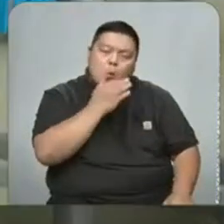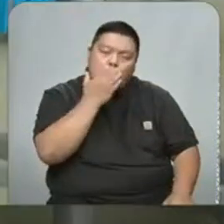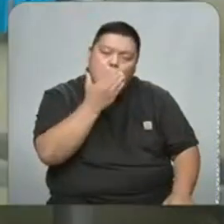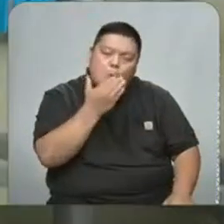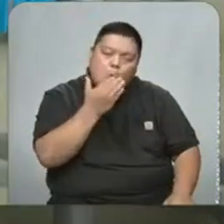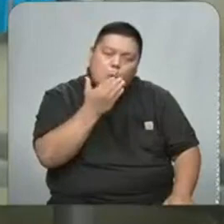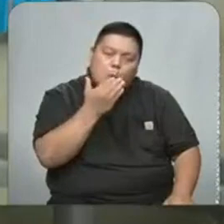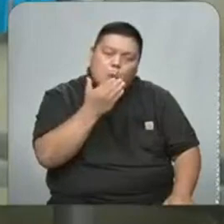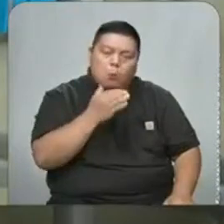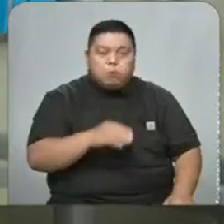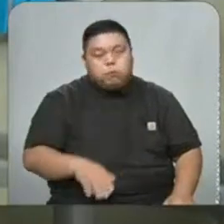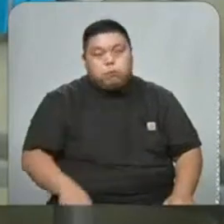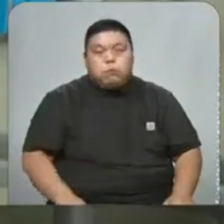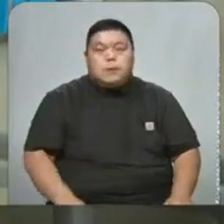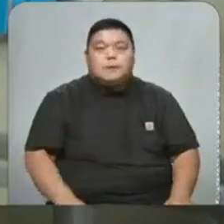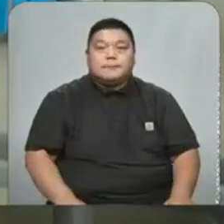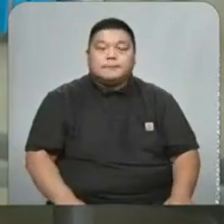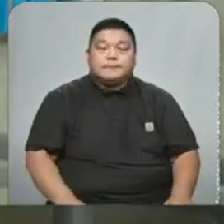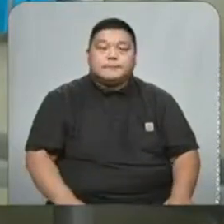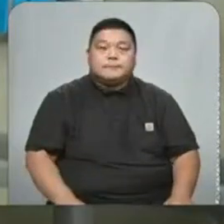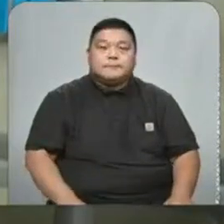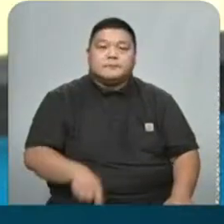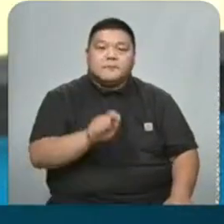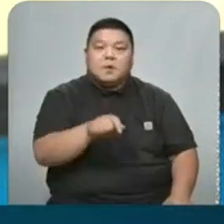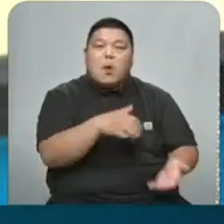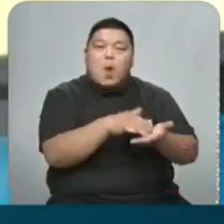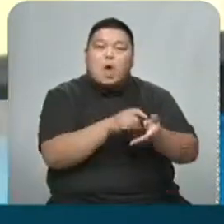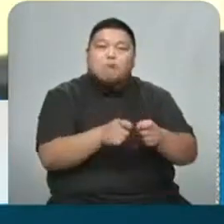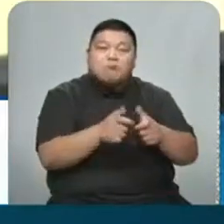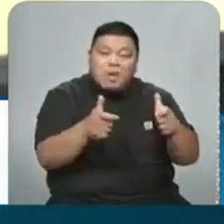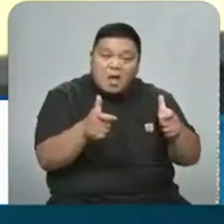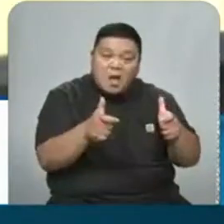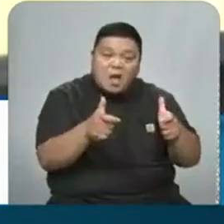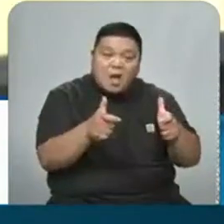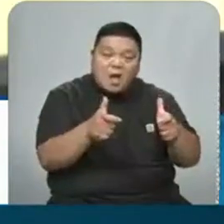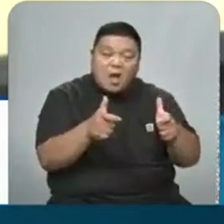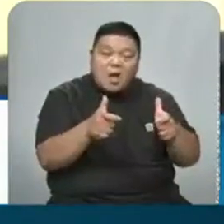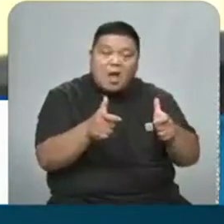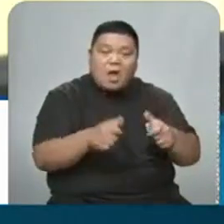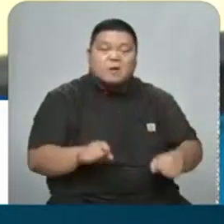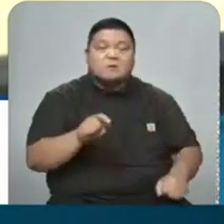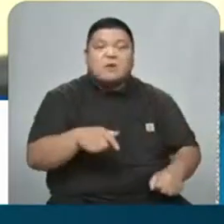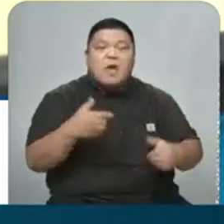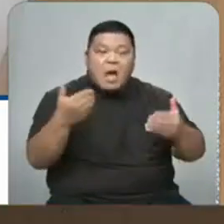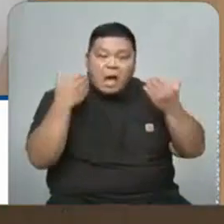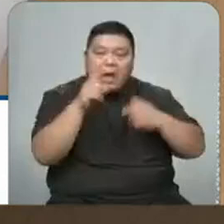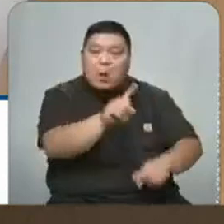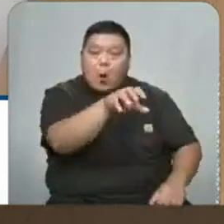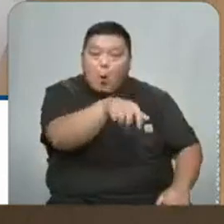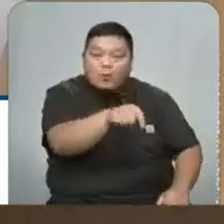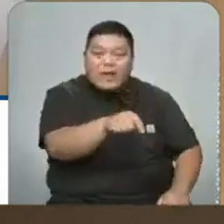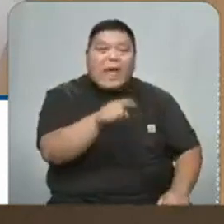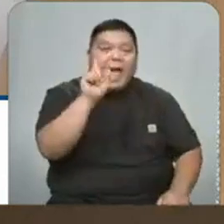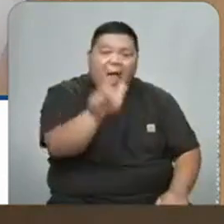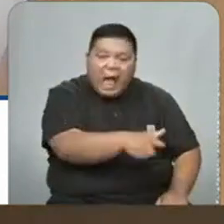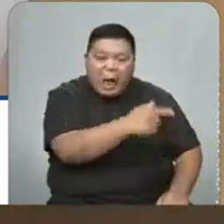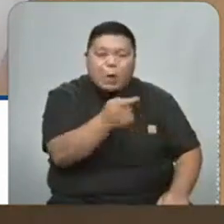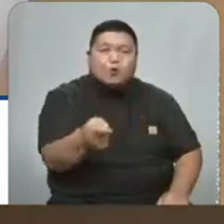있을지에는 의문이 제기되고 있습니다. 횟수만 늘렸을 뿐이지 추가된 두 번의 점검은 한 학교당 하루씩